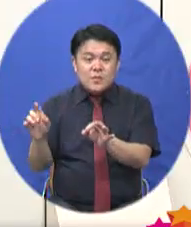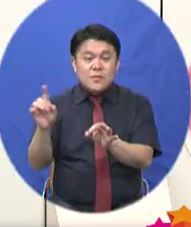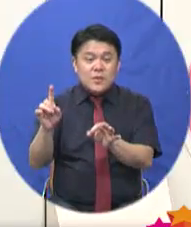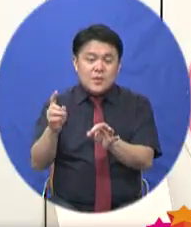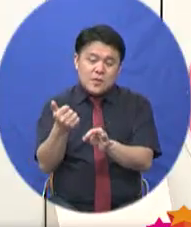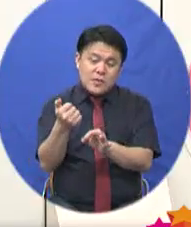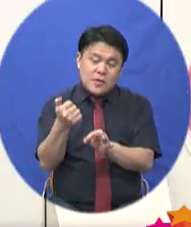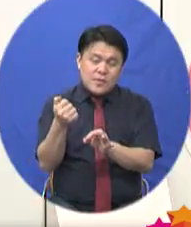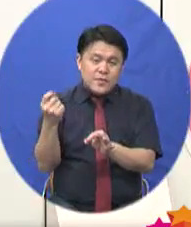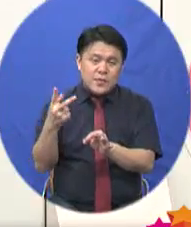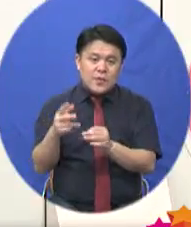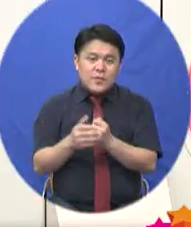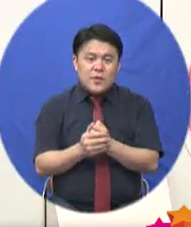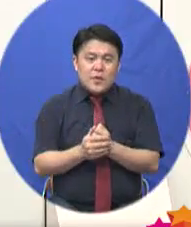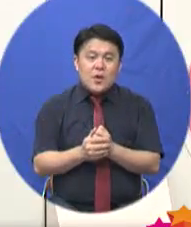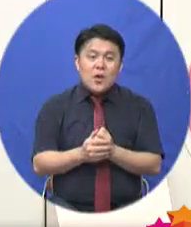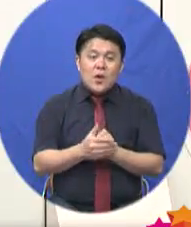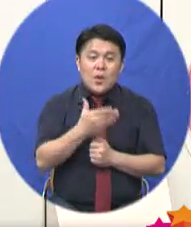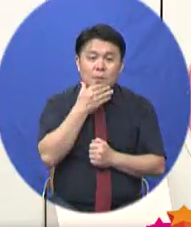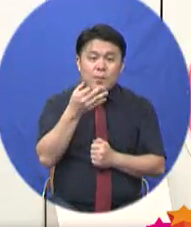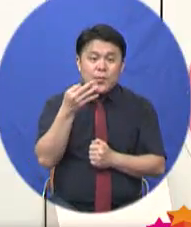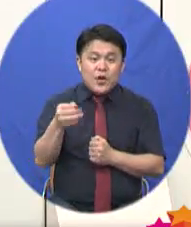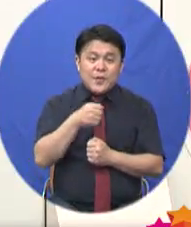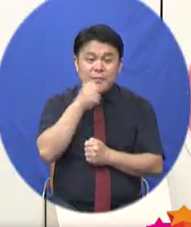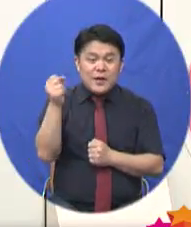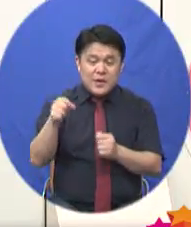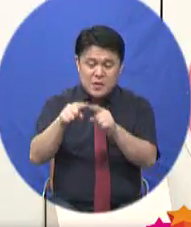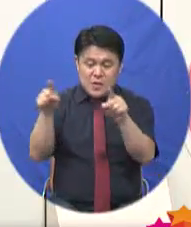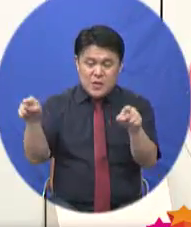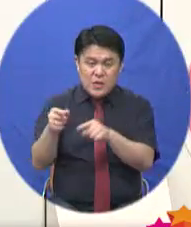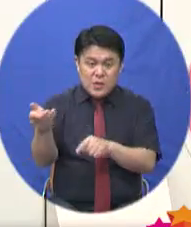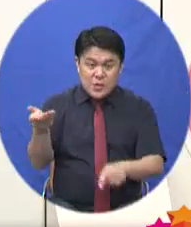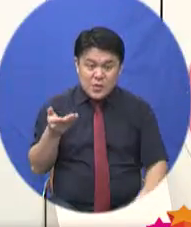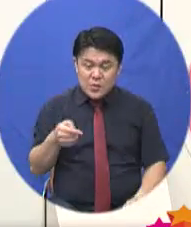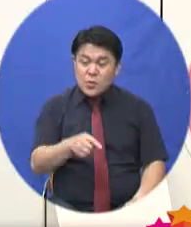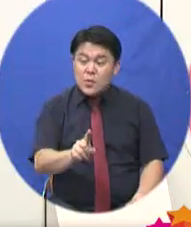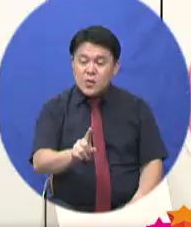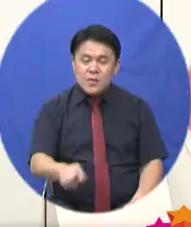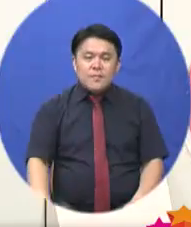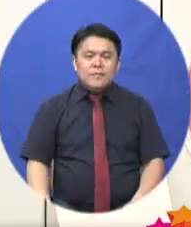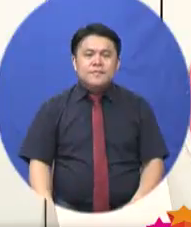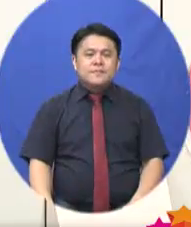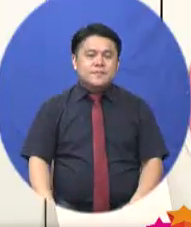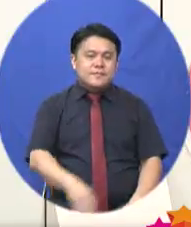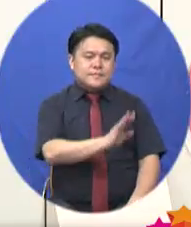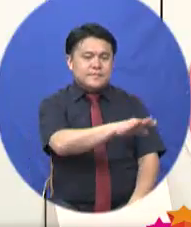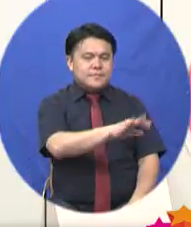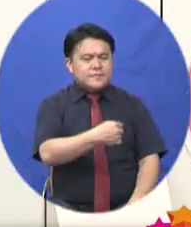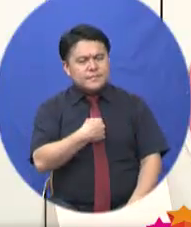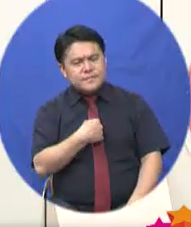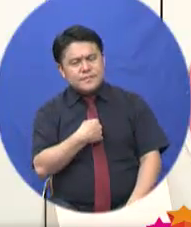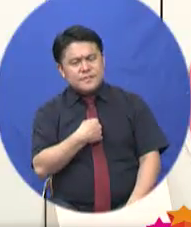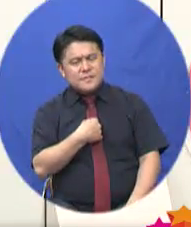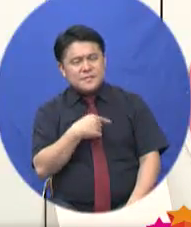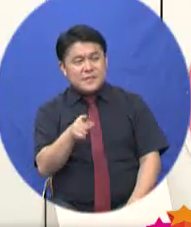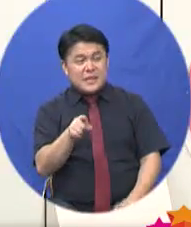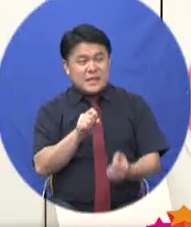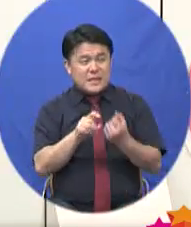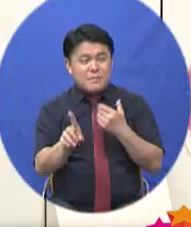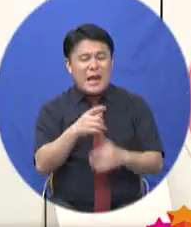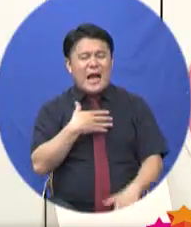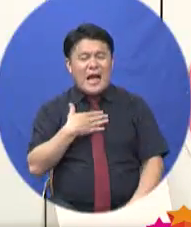당첨권을 그 주기도 했는데요. 선생님 이거 뭔지 아시죠? 아니요. 전 네. 이게 네. 뭐 뻔한 건데